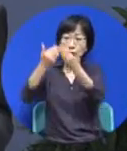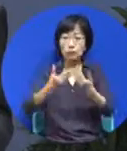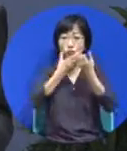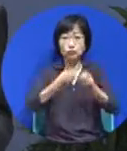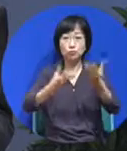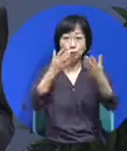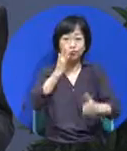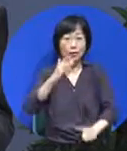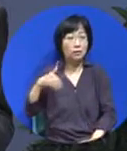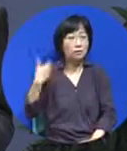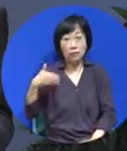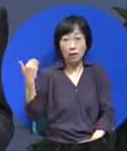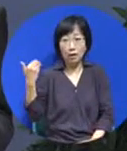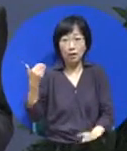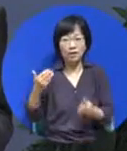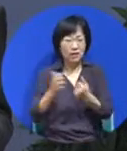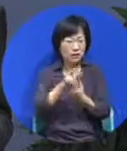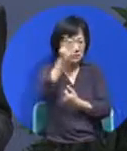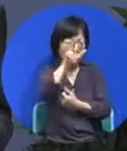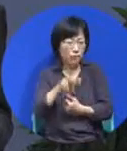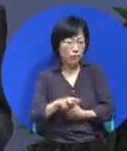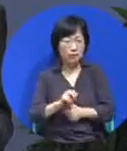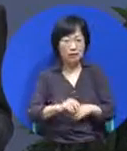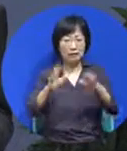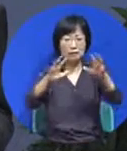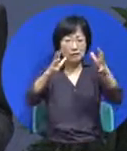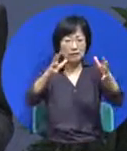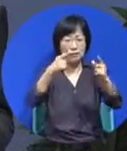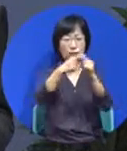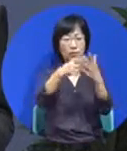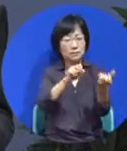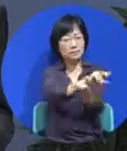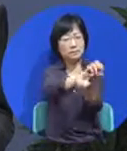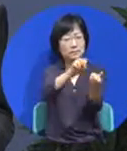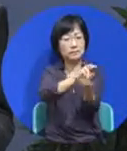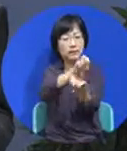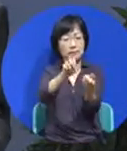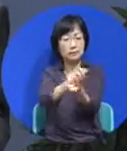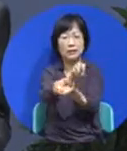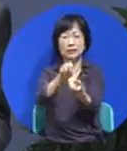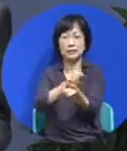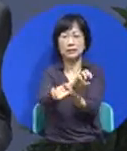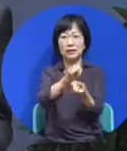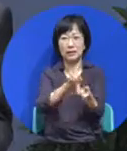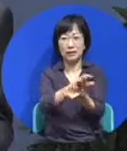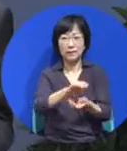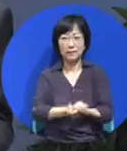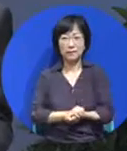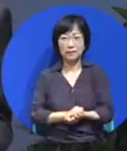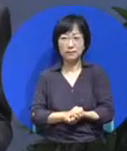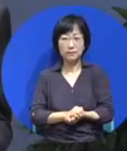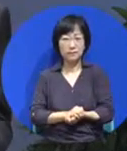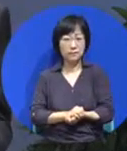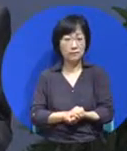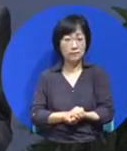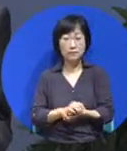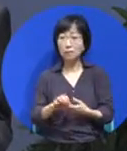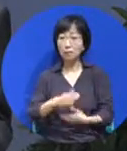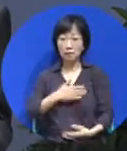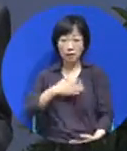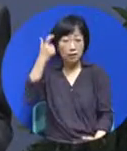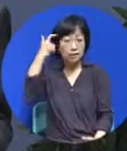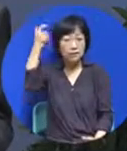분쟁에 사로잡히는 겁니다. But because the churches are not able to find this answer and this blessing, they're fighting so much. 그러면 내 영적 상태가 어떻게 되겠습니까? Then what about the